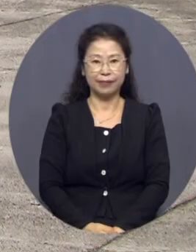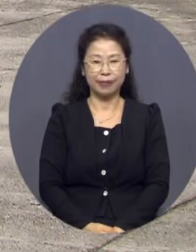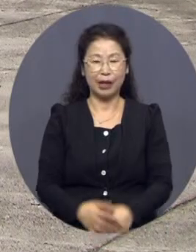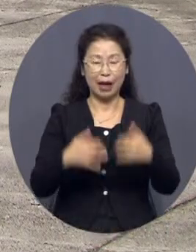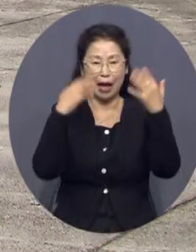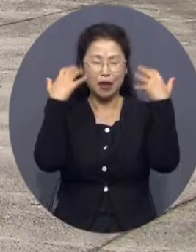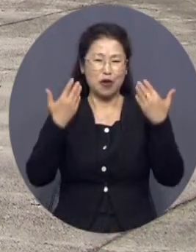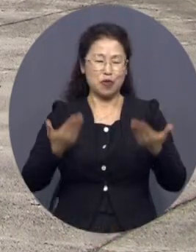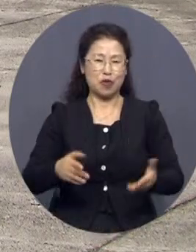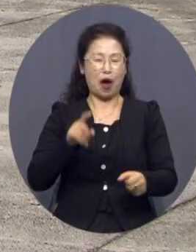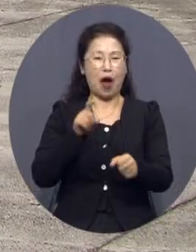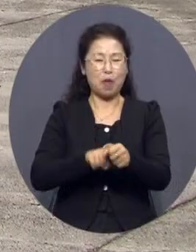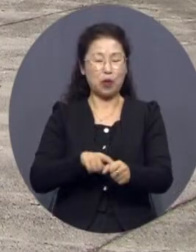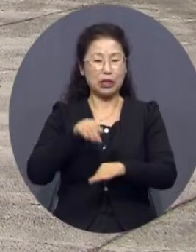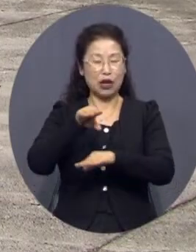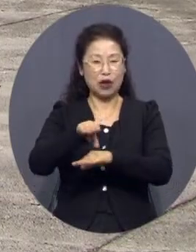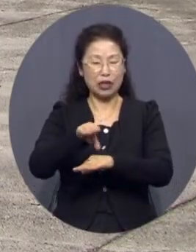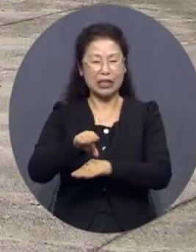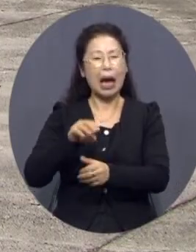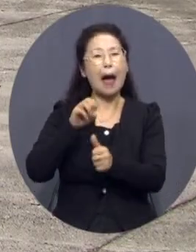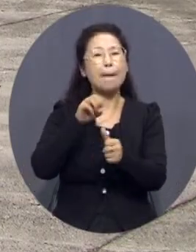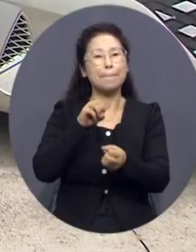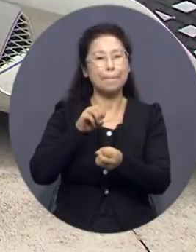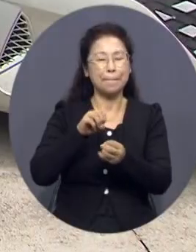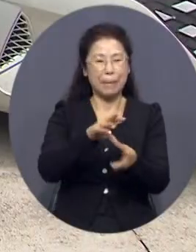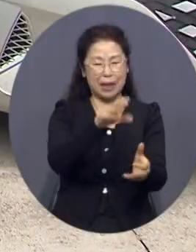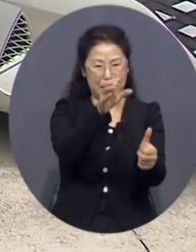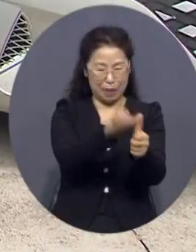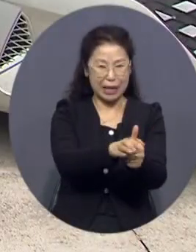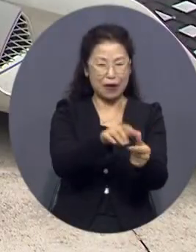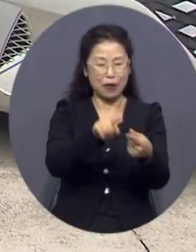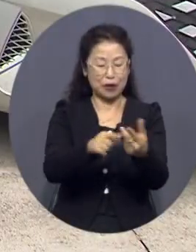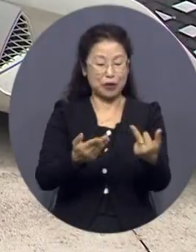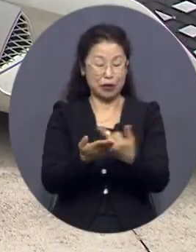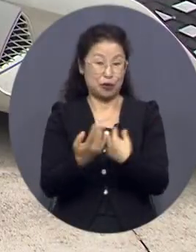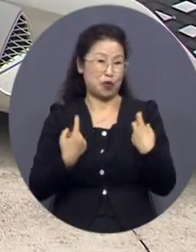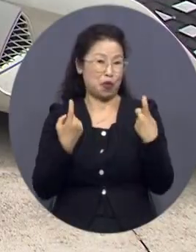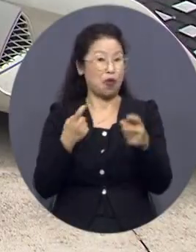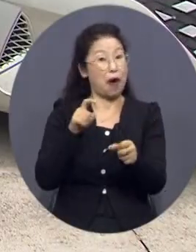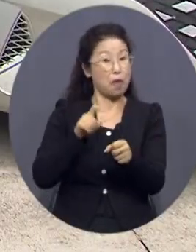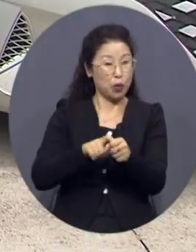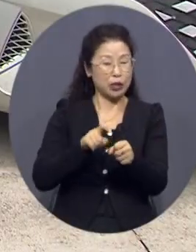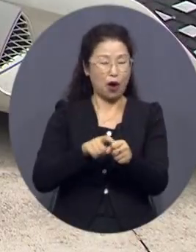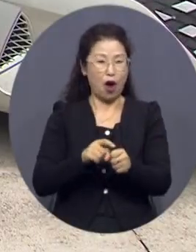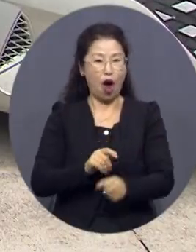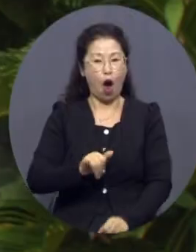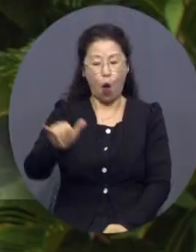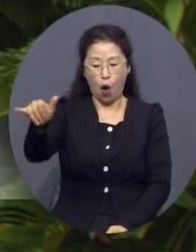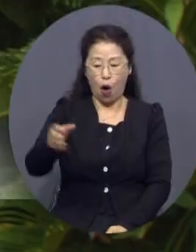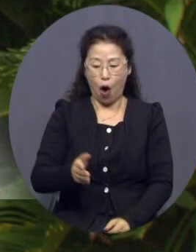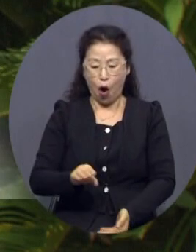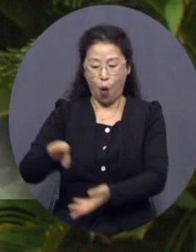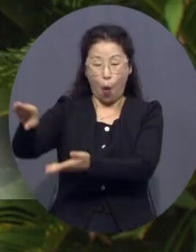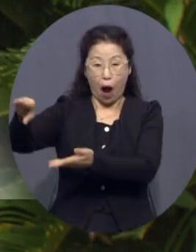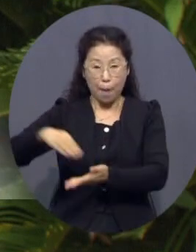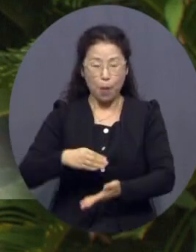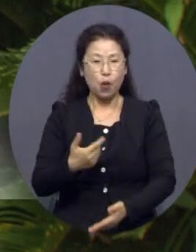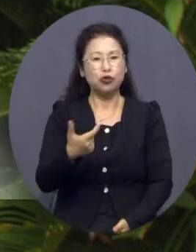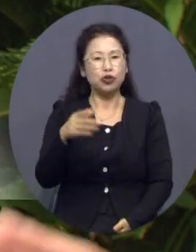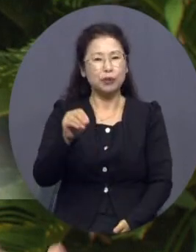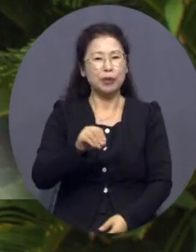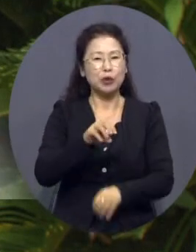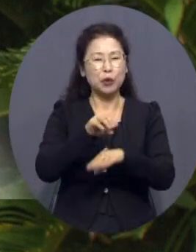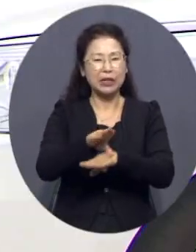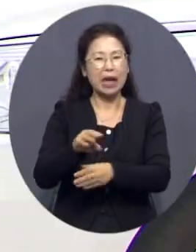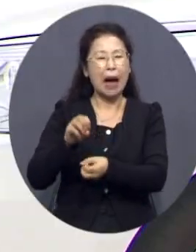여름 휴가를 위해 차량 탁송 업체를 이용해 제주에 차를 가지고 온 이경윤 씨. 왕복 운송료 60만 원을 이미 다